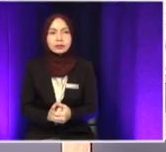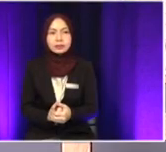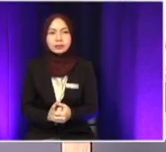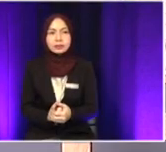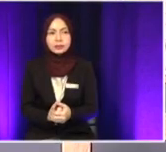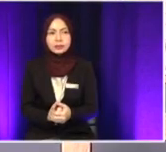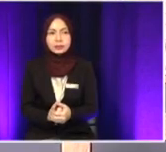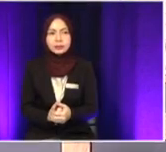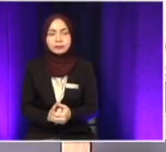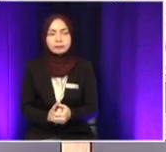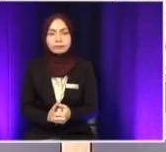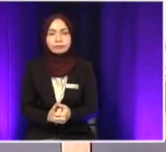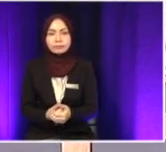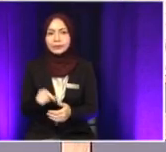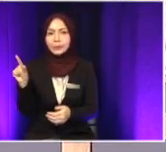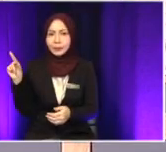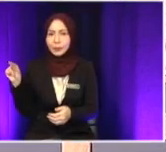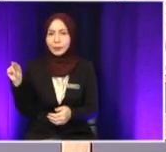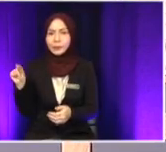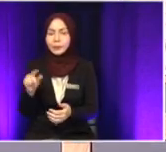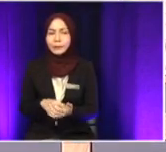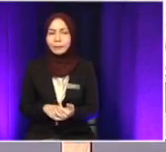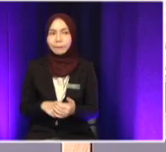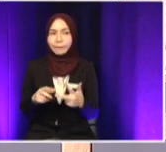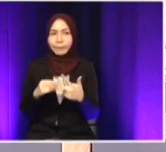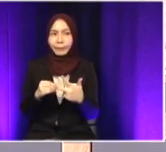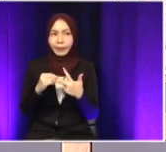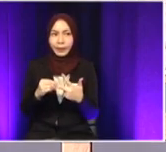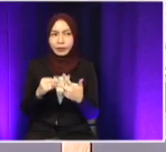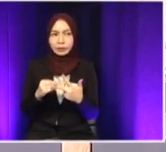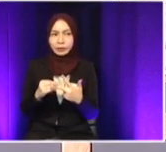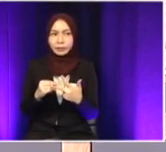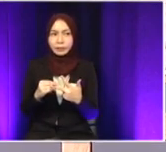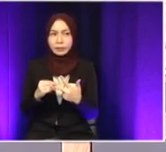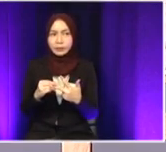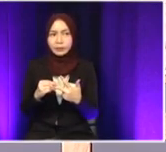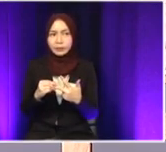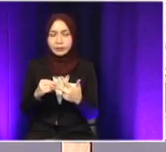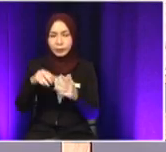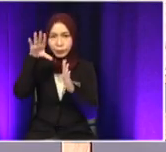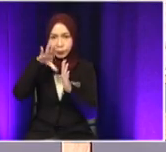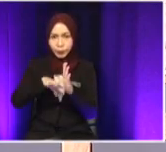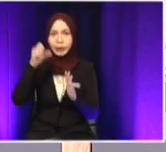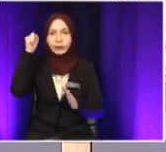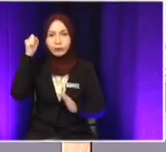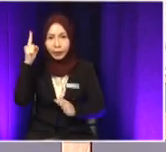sini antara dan yang ketiga kurang pegangan agama